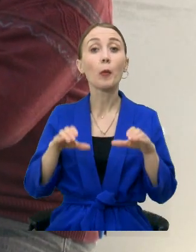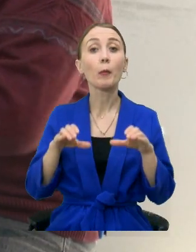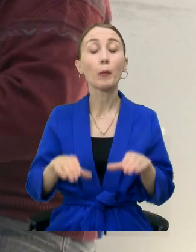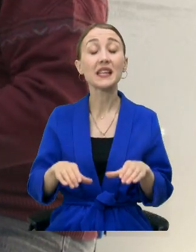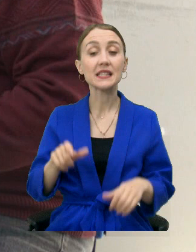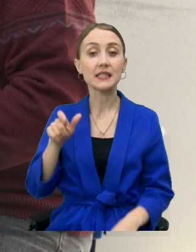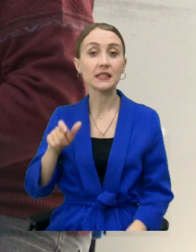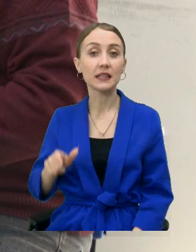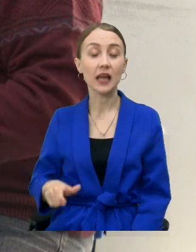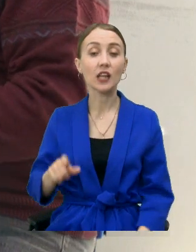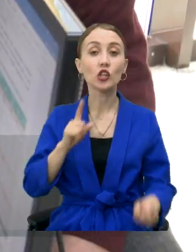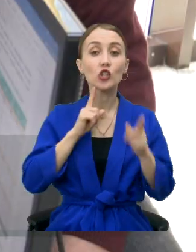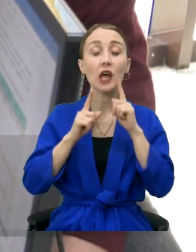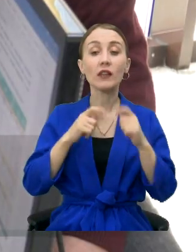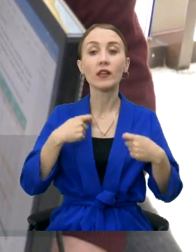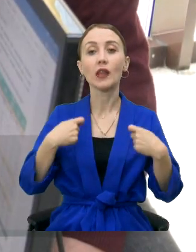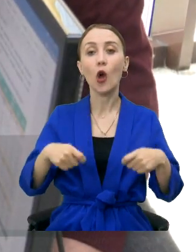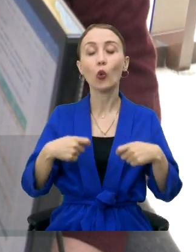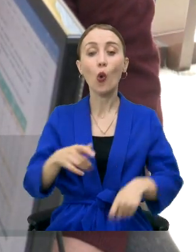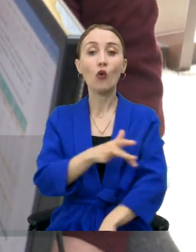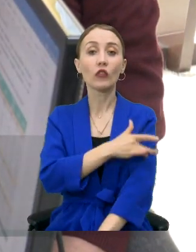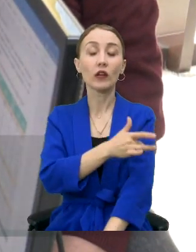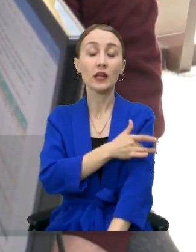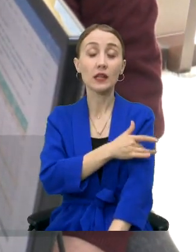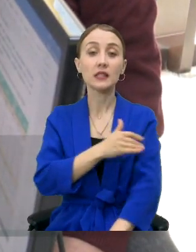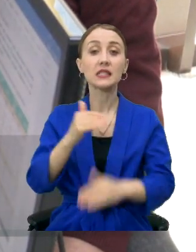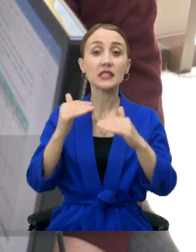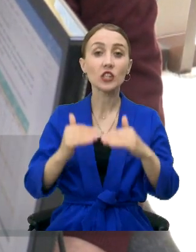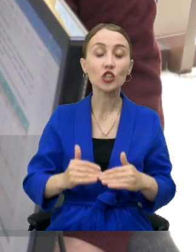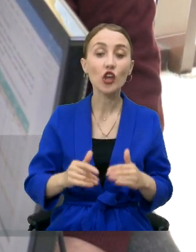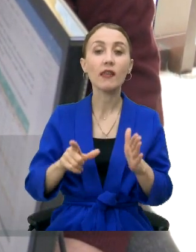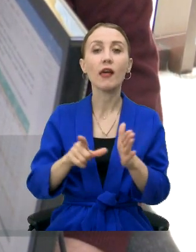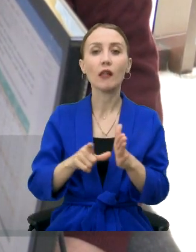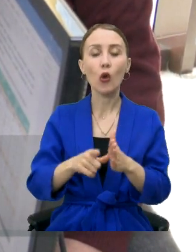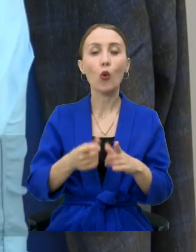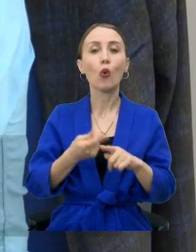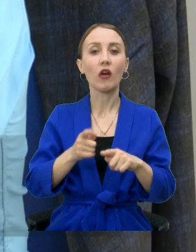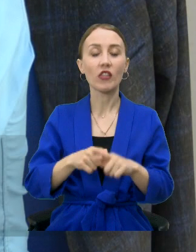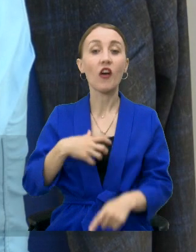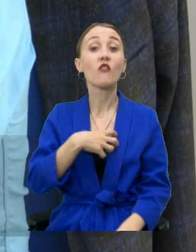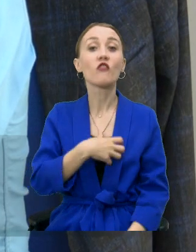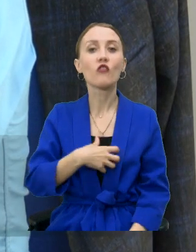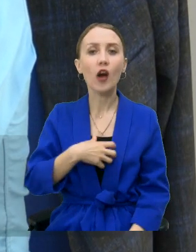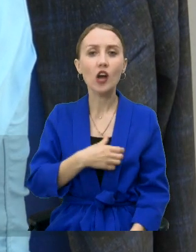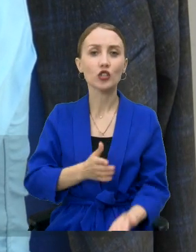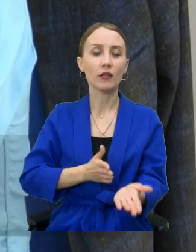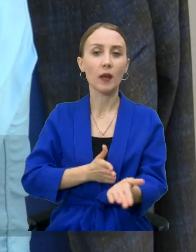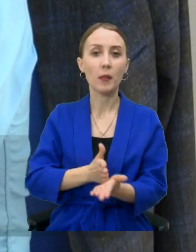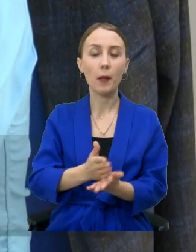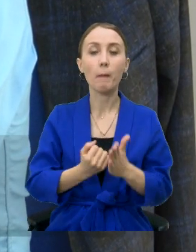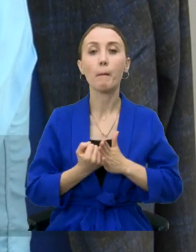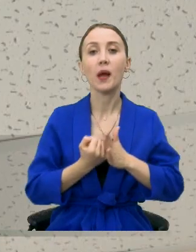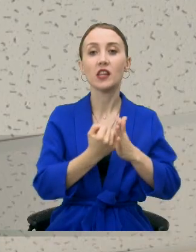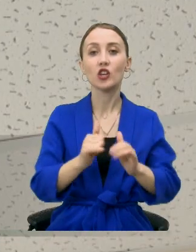отраслевого совета торговли и услуг Садбека Ахмадиева, снижение розничного налога является ключевым мероприятием, направленным на поддержку